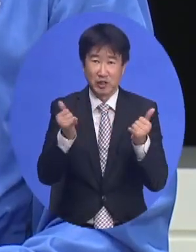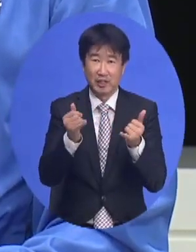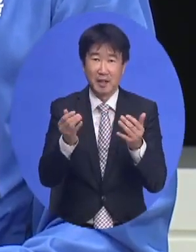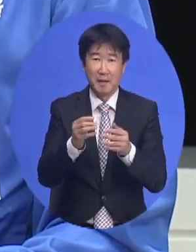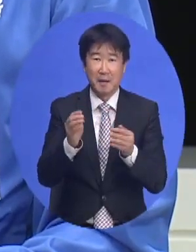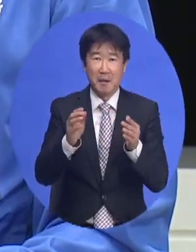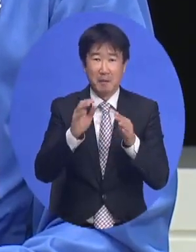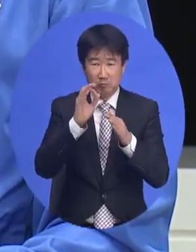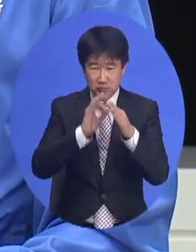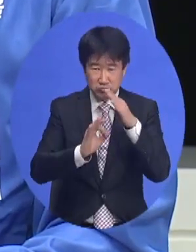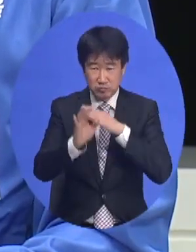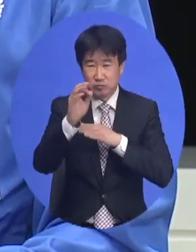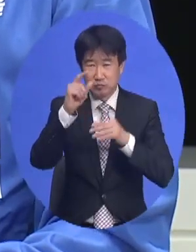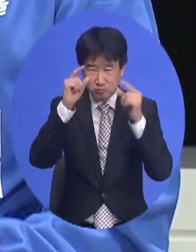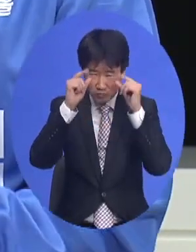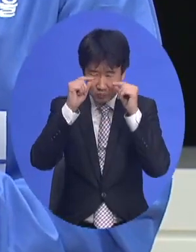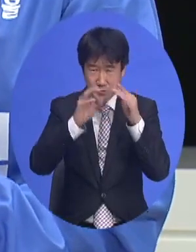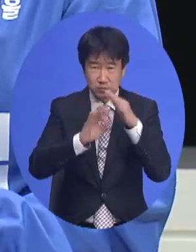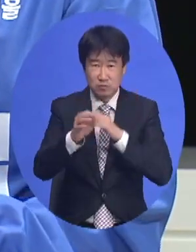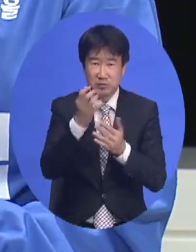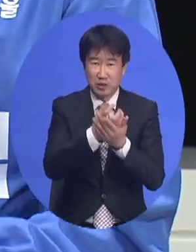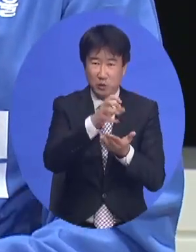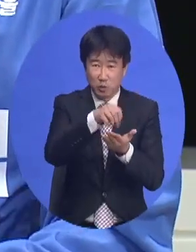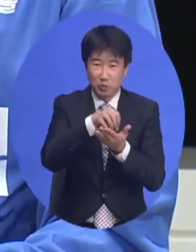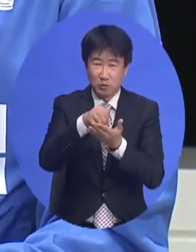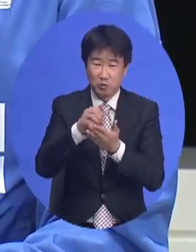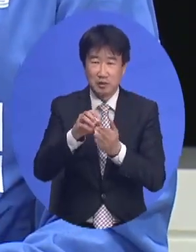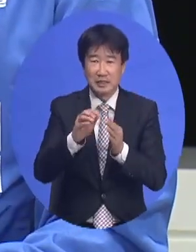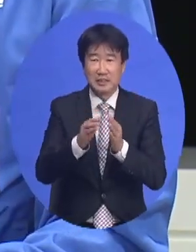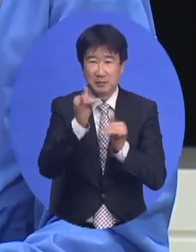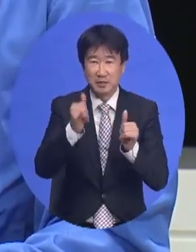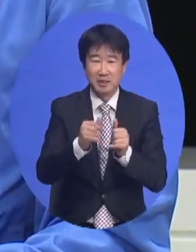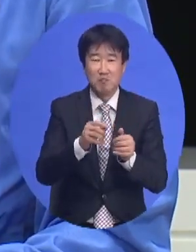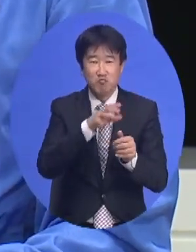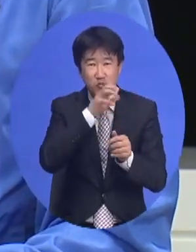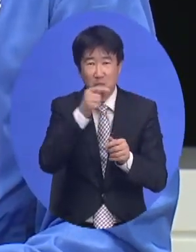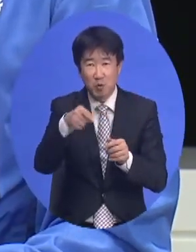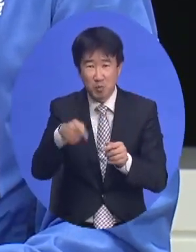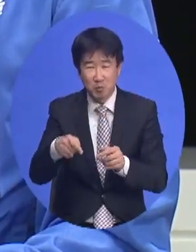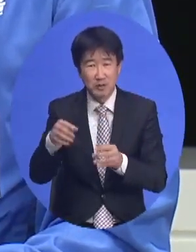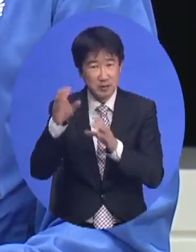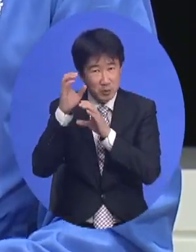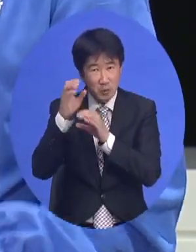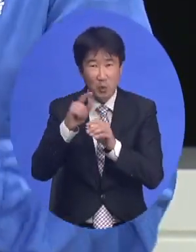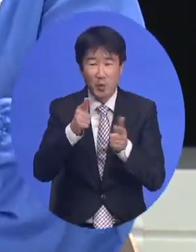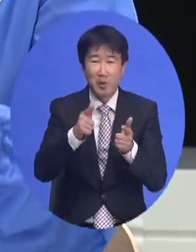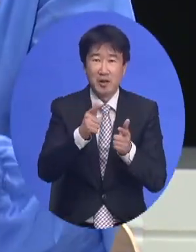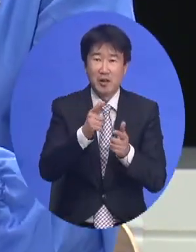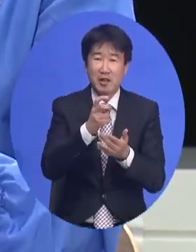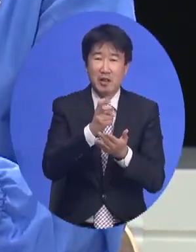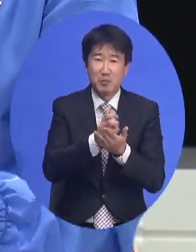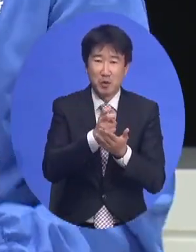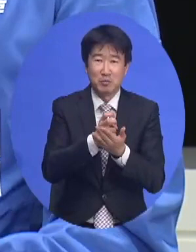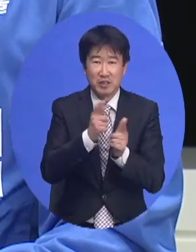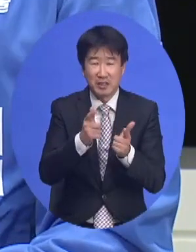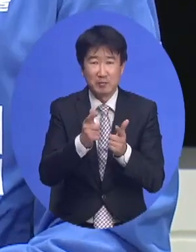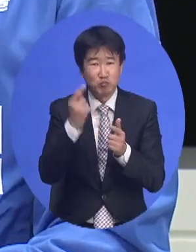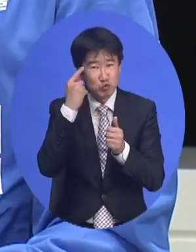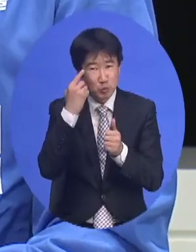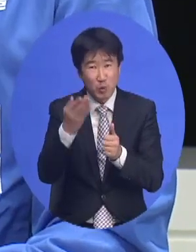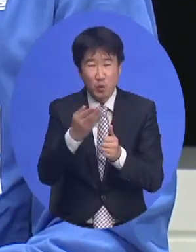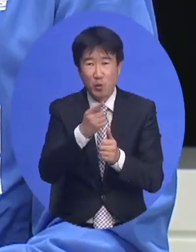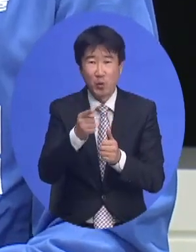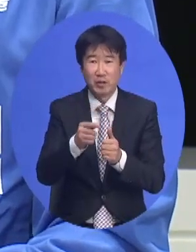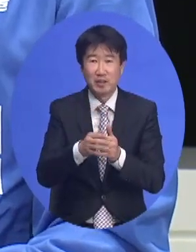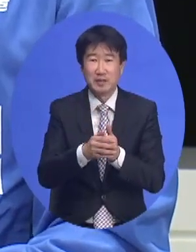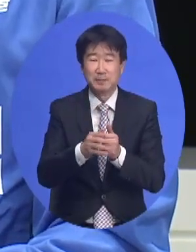열심히 자료 모으고 준비해서 예. 또 민원도 듣고 입법 조사처에 예, 자문도 구하고 오히려